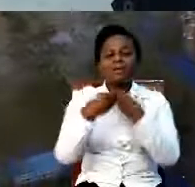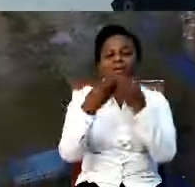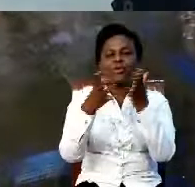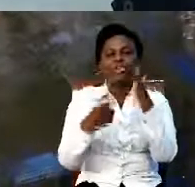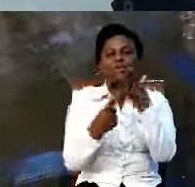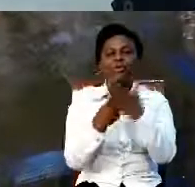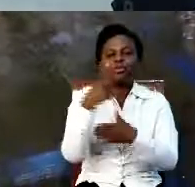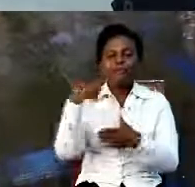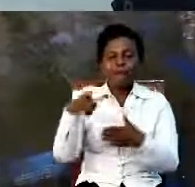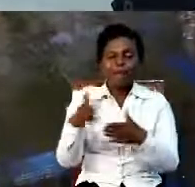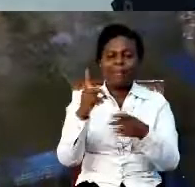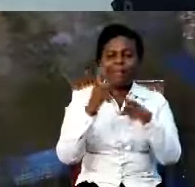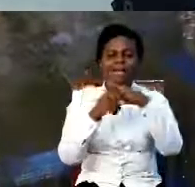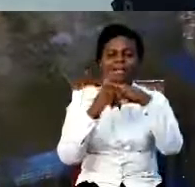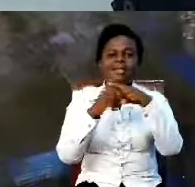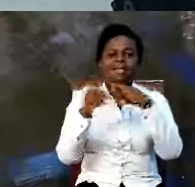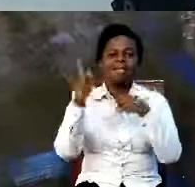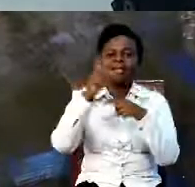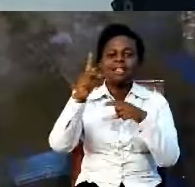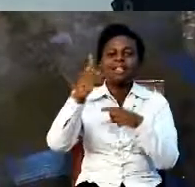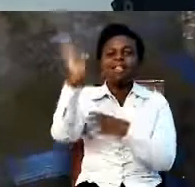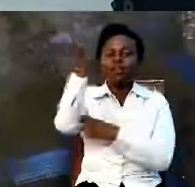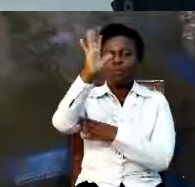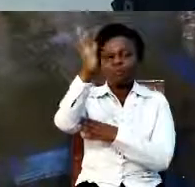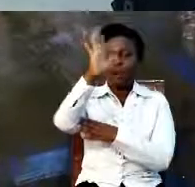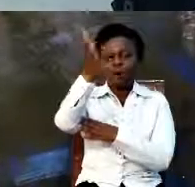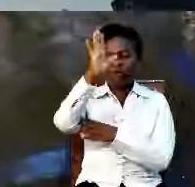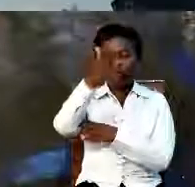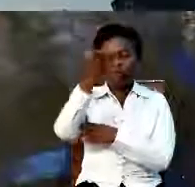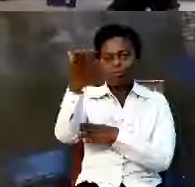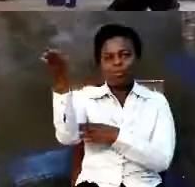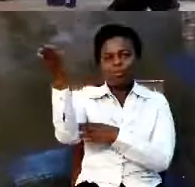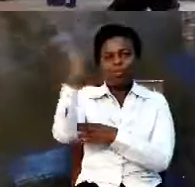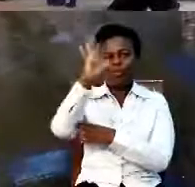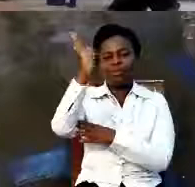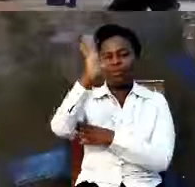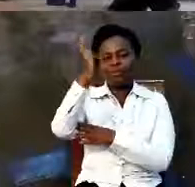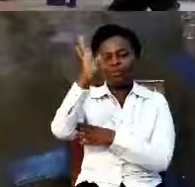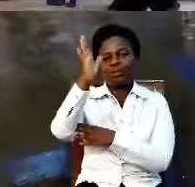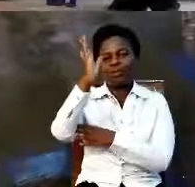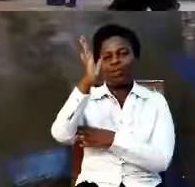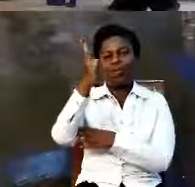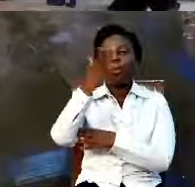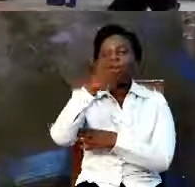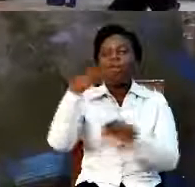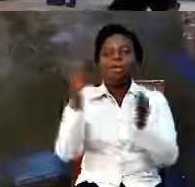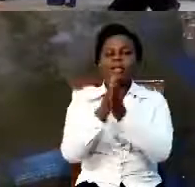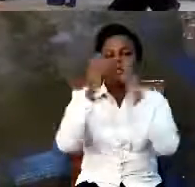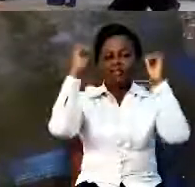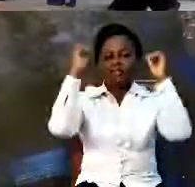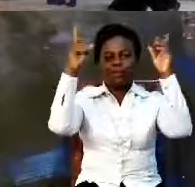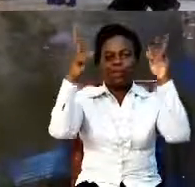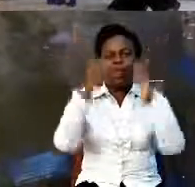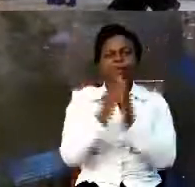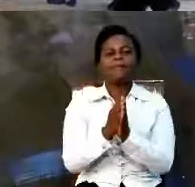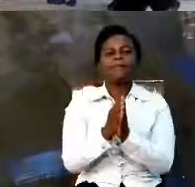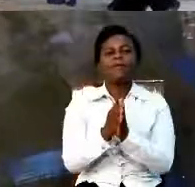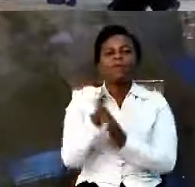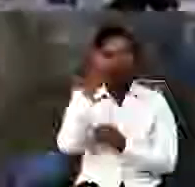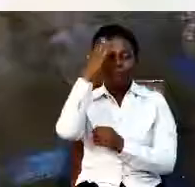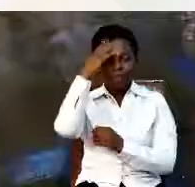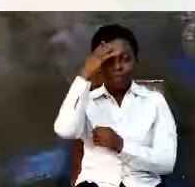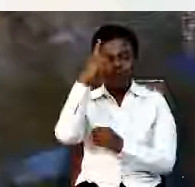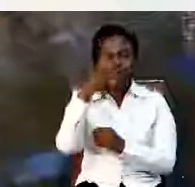kwenu kutoka hapa kanisa la Kinyerezi, punga mkono mahali popote ulipo huko. Bwana asifiwe sana.